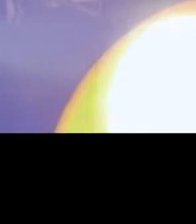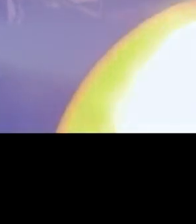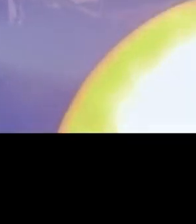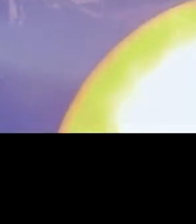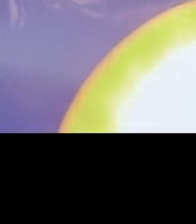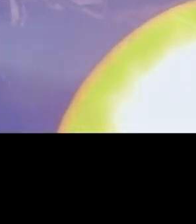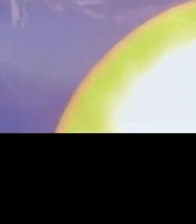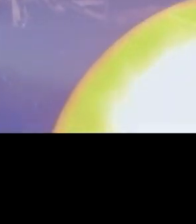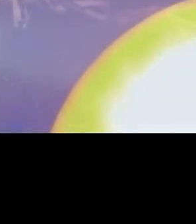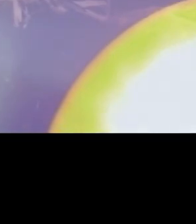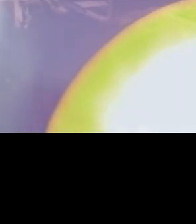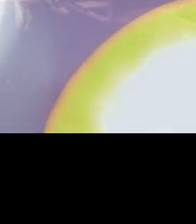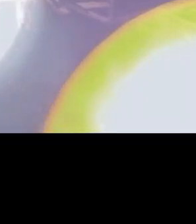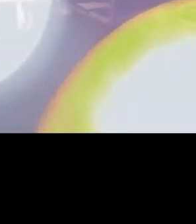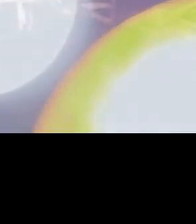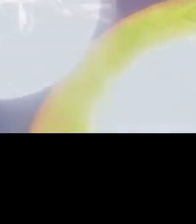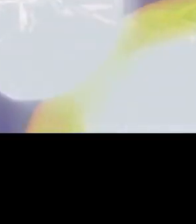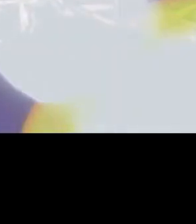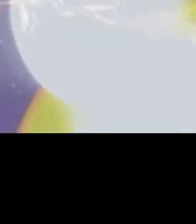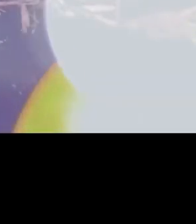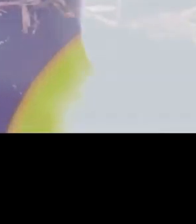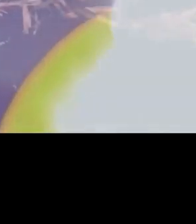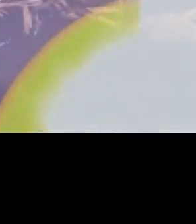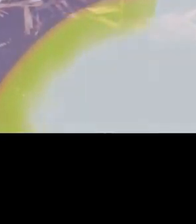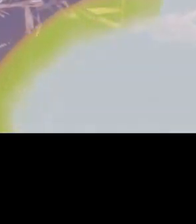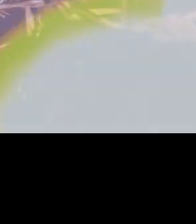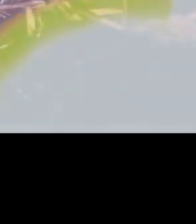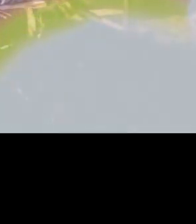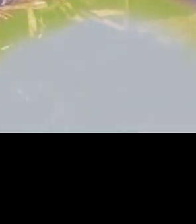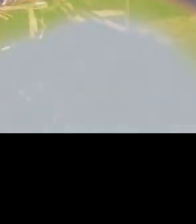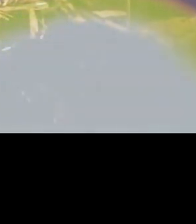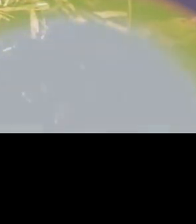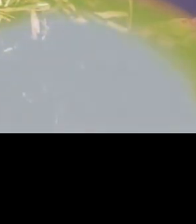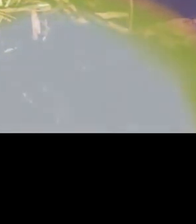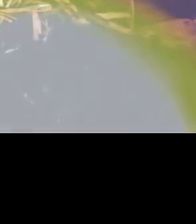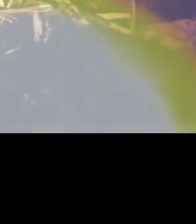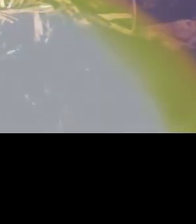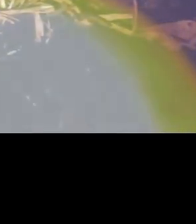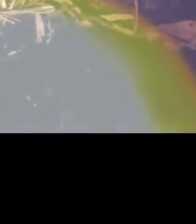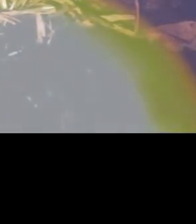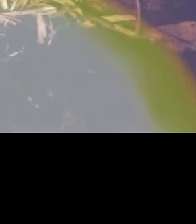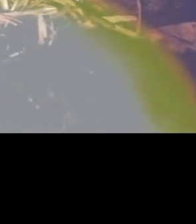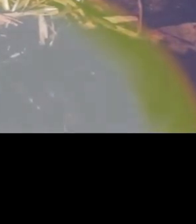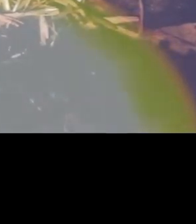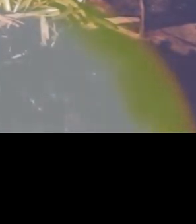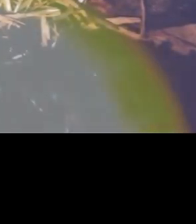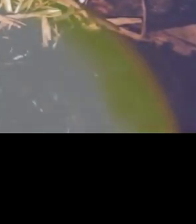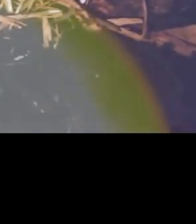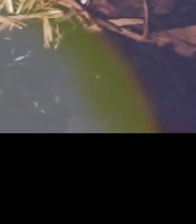Pogledaj, dijete, jer šutiš,